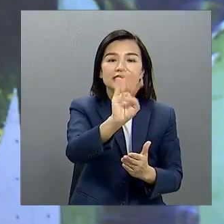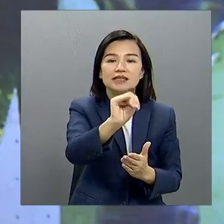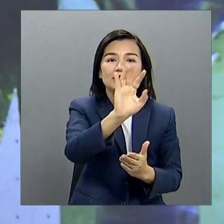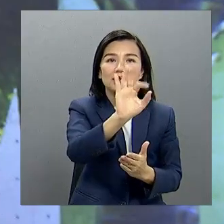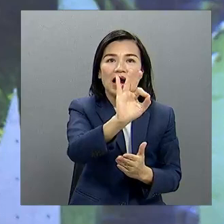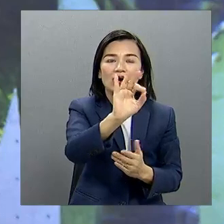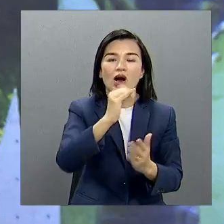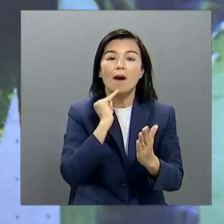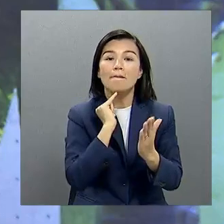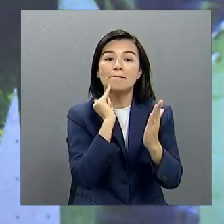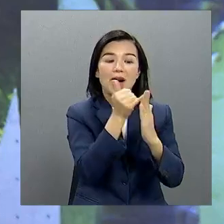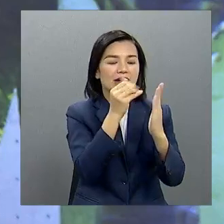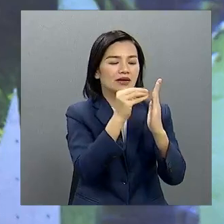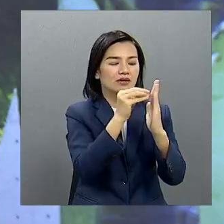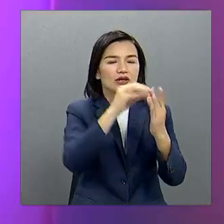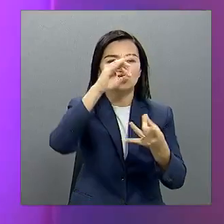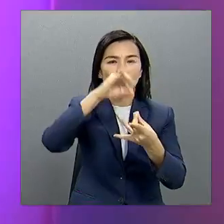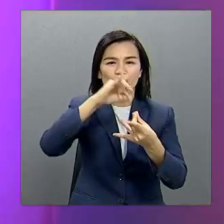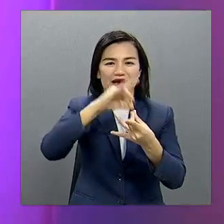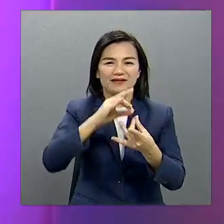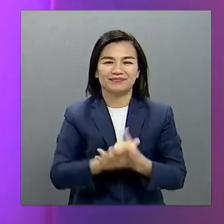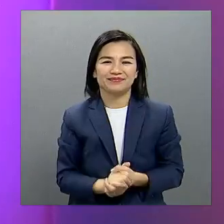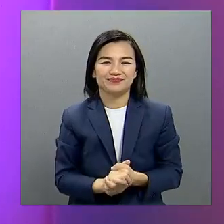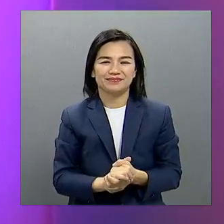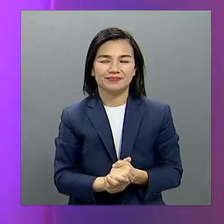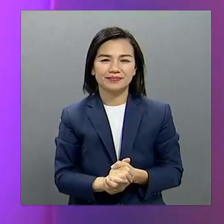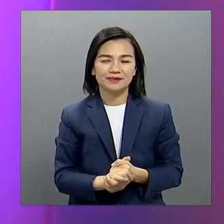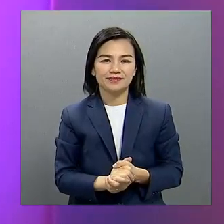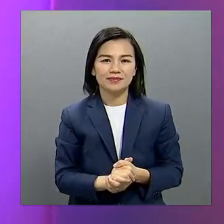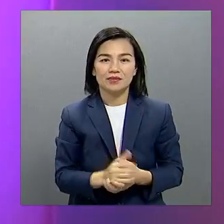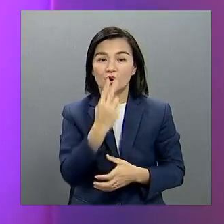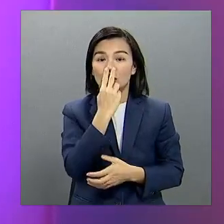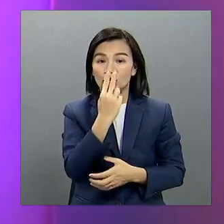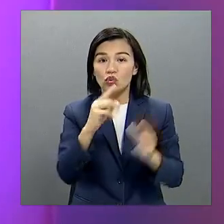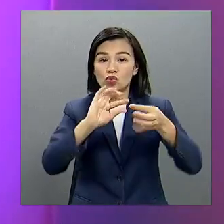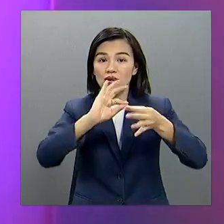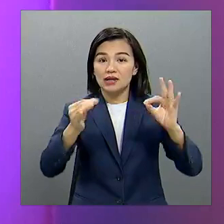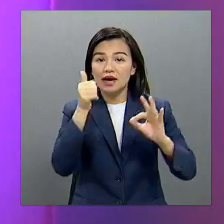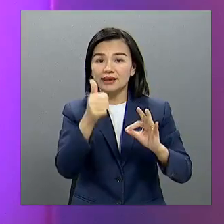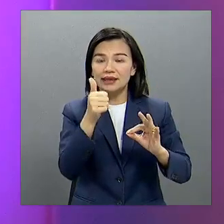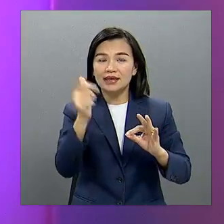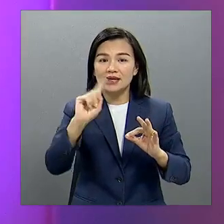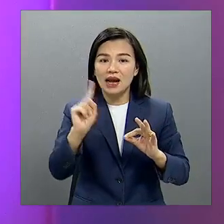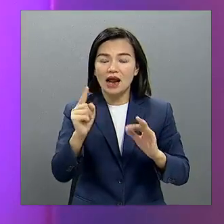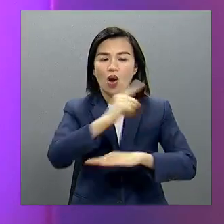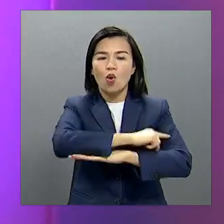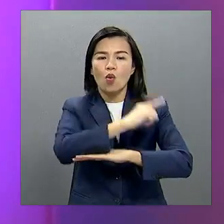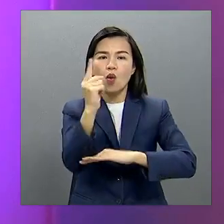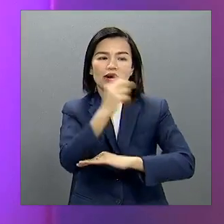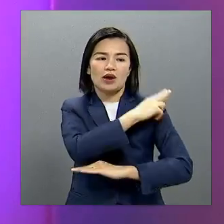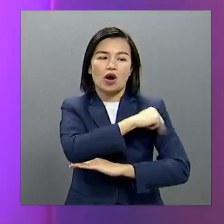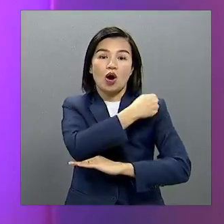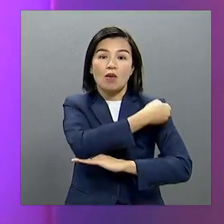ดสุโขทัยนะคะ มากันที่อีกหนึ่งเรื่องราวดีๆครับคุณผู้ชมครับวันนี้นอกเหนือจะเป็นวันสัตวแพทย์ไทยแล้วนะครับยังเป็นอีกหนึ่งวันสำ